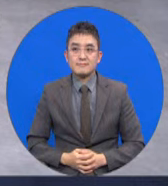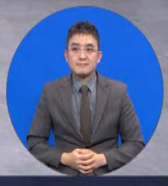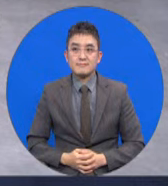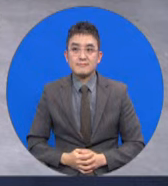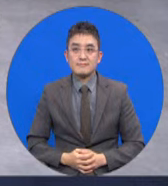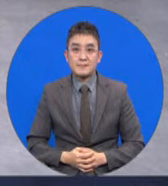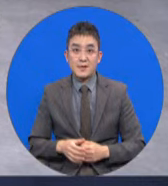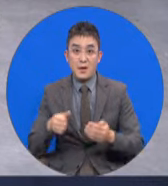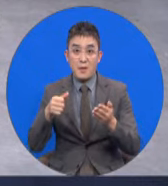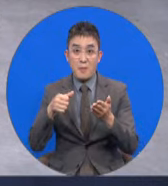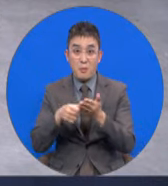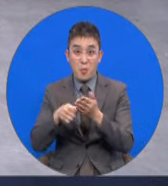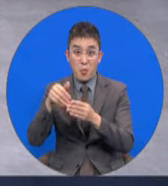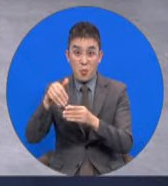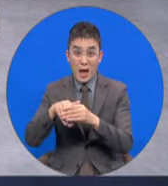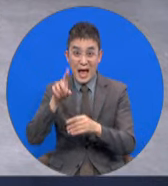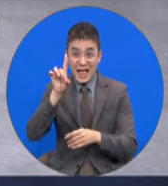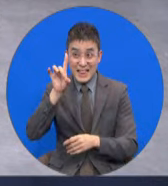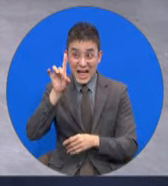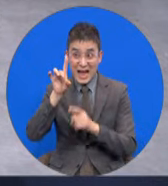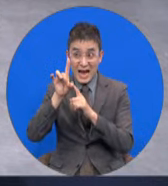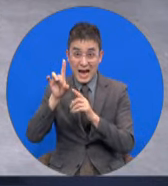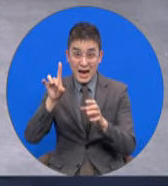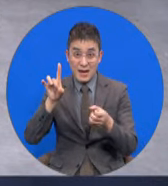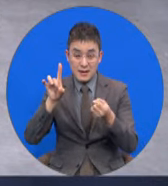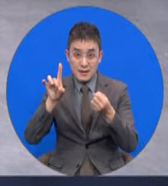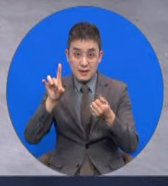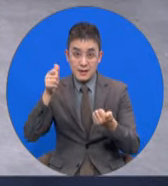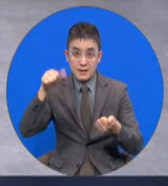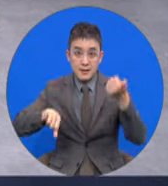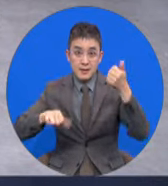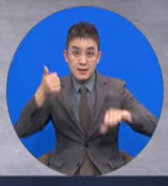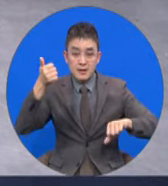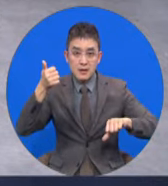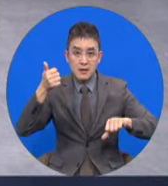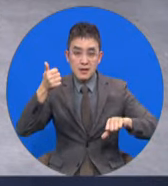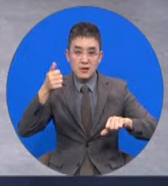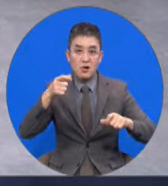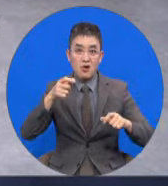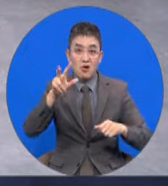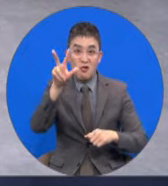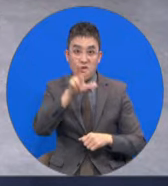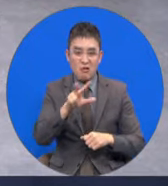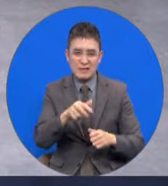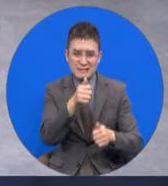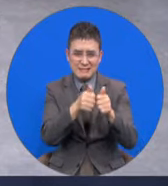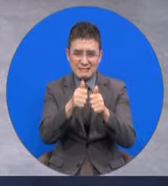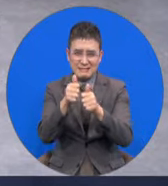한 표가 가를 박빙 전국에 널렸다. 널렸어요, 진짜.